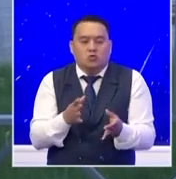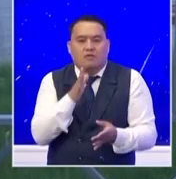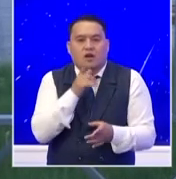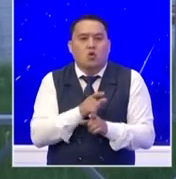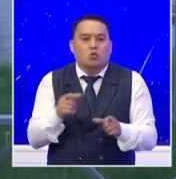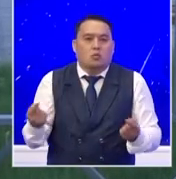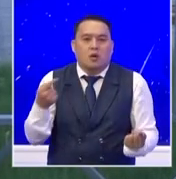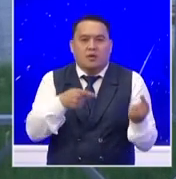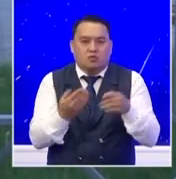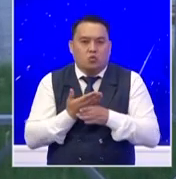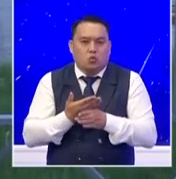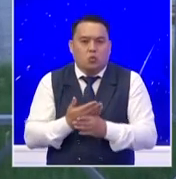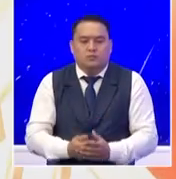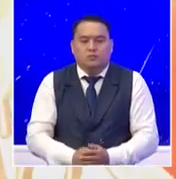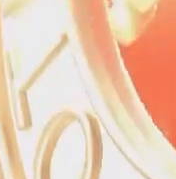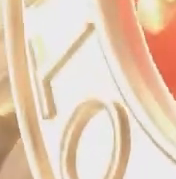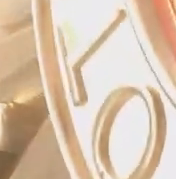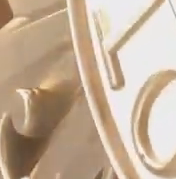люди помогали друг другу.